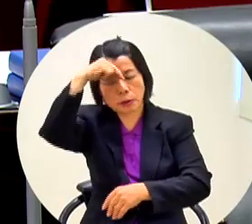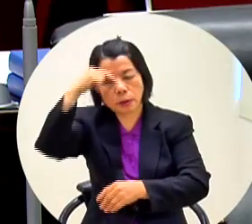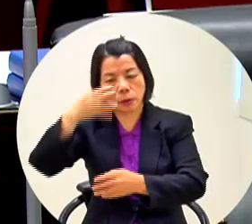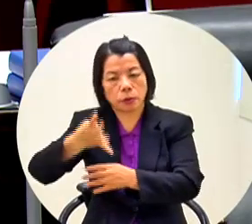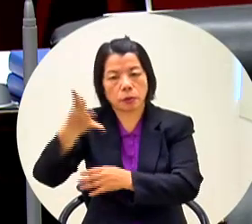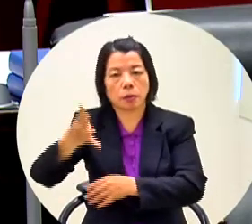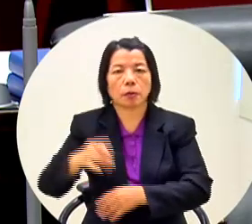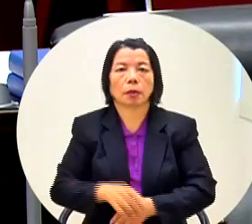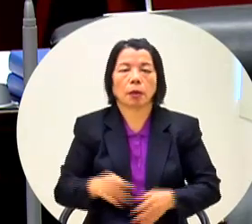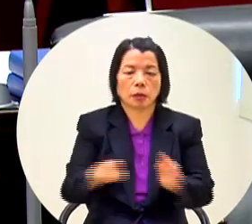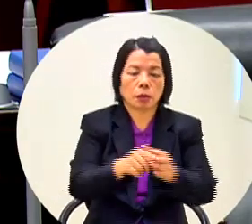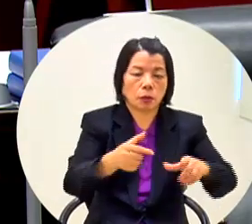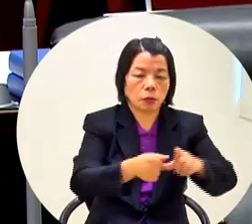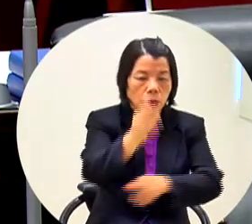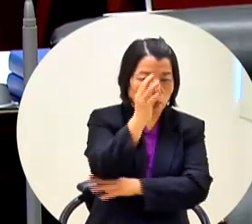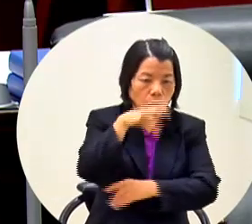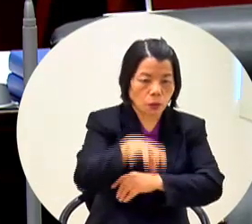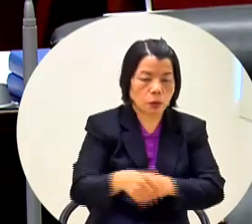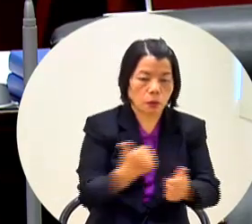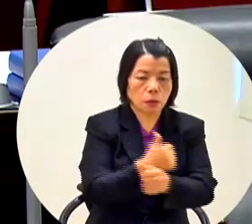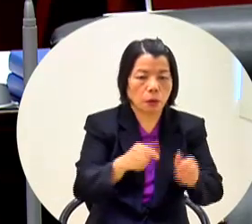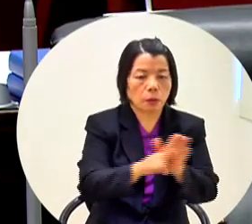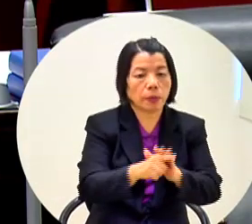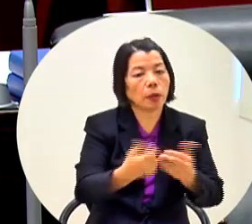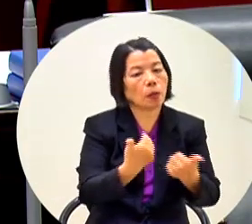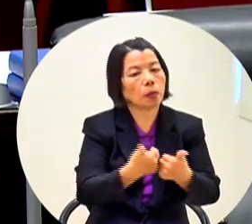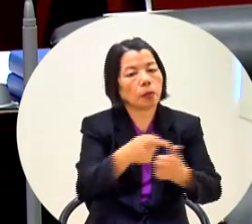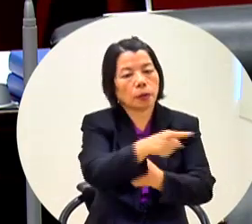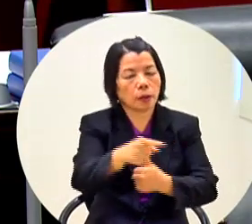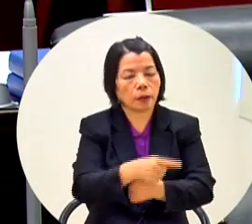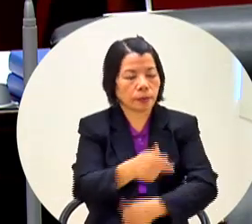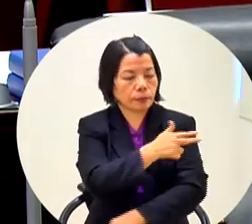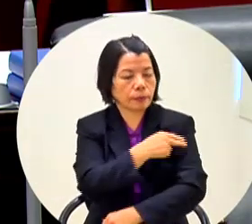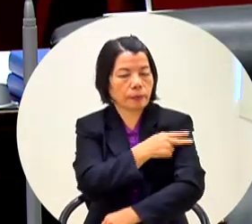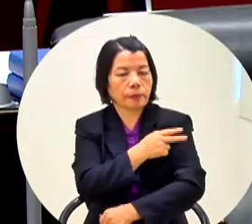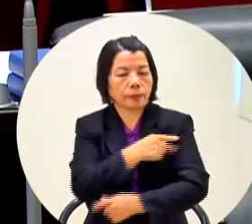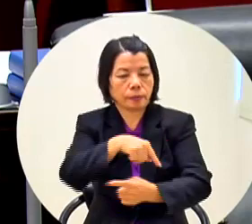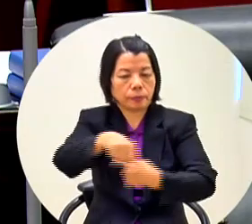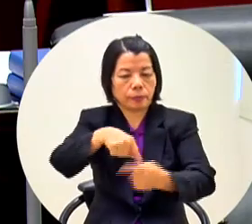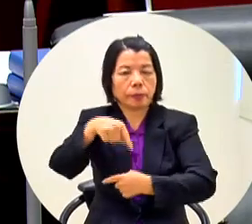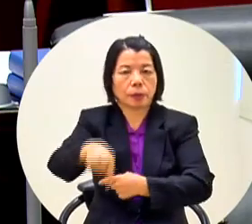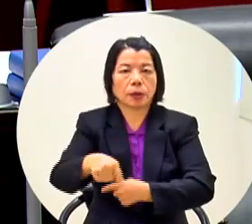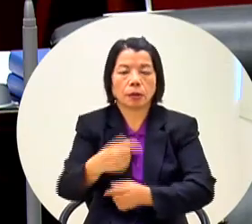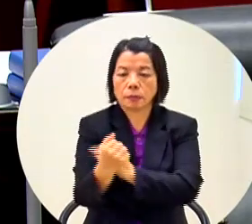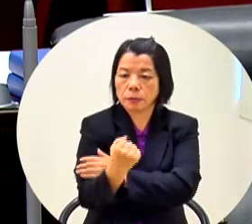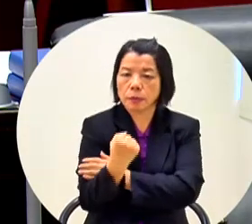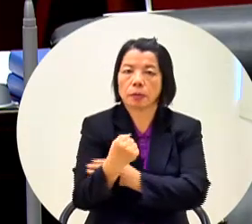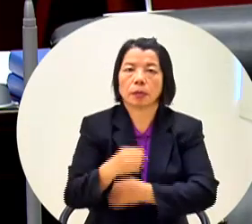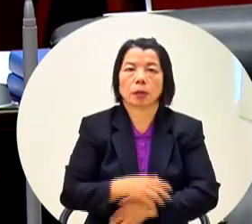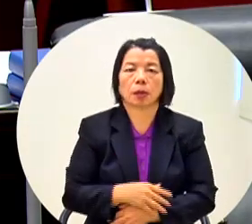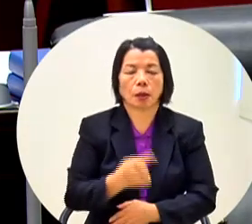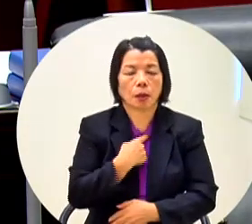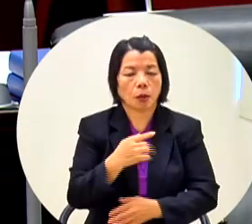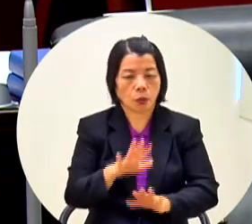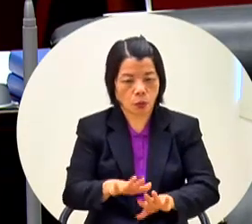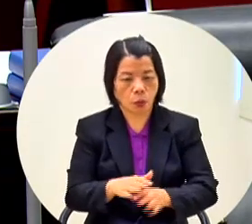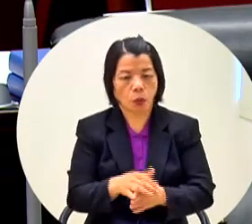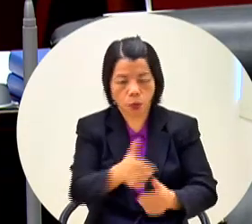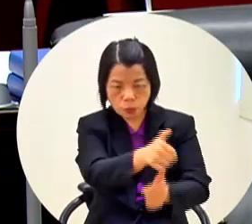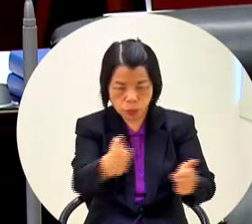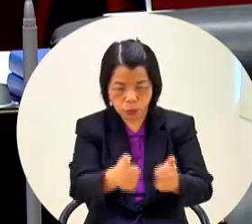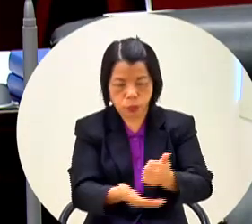是有区公所跟代表会呢值班轮流值班，他们这样的一个努力呢，小弟呢非常的感谢他